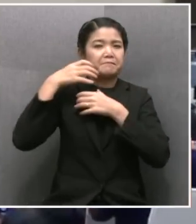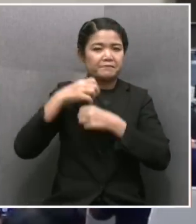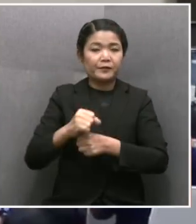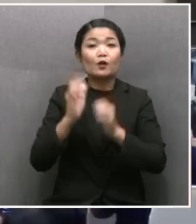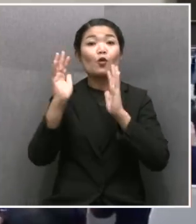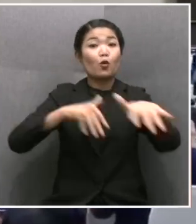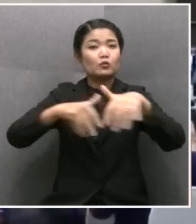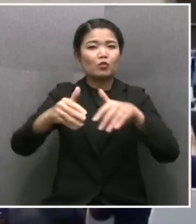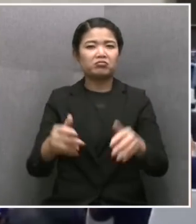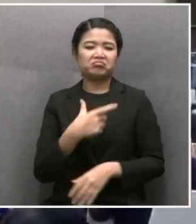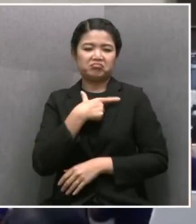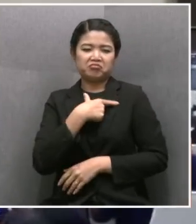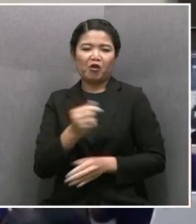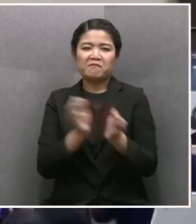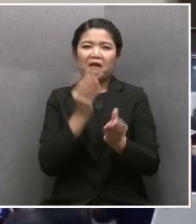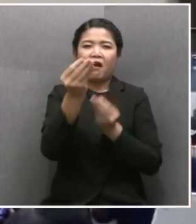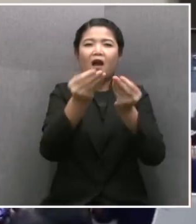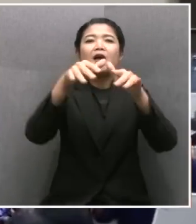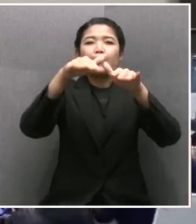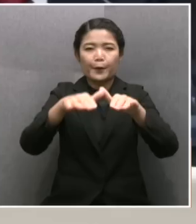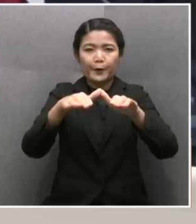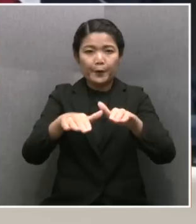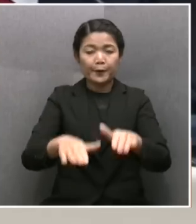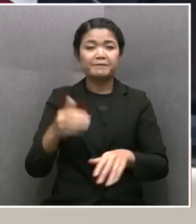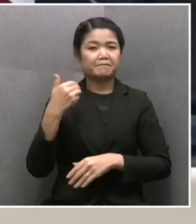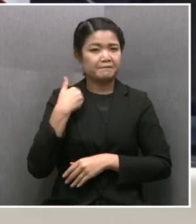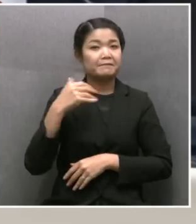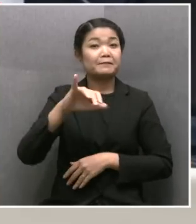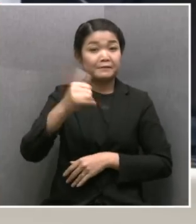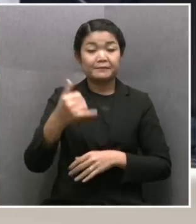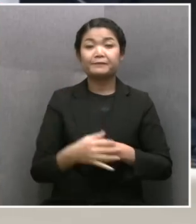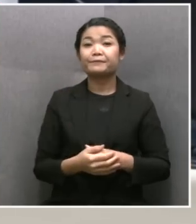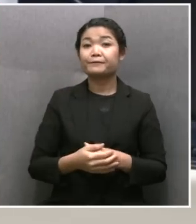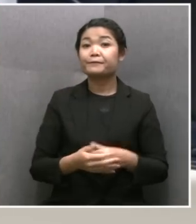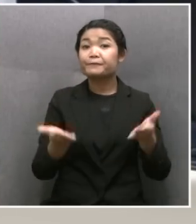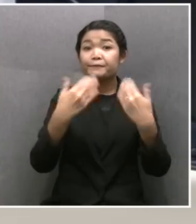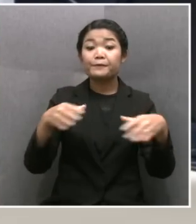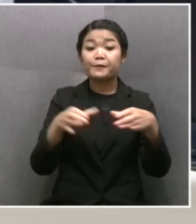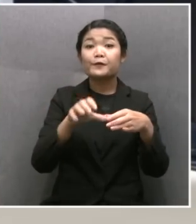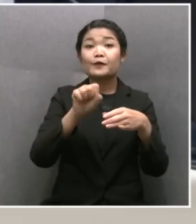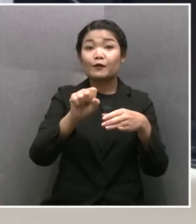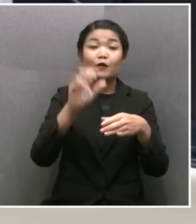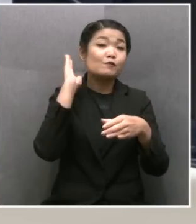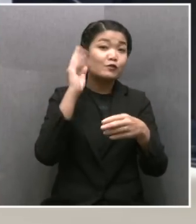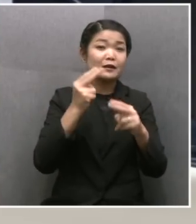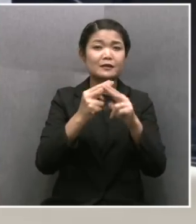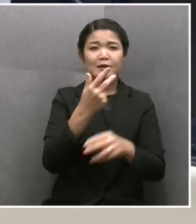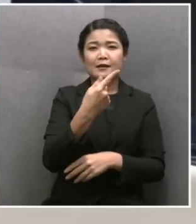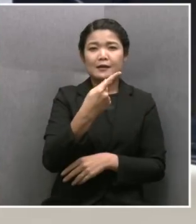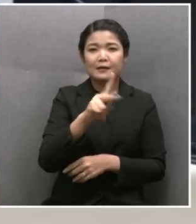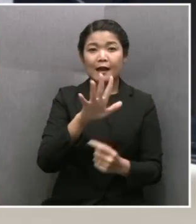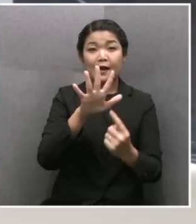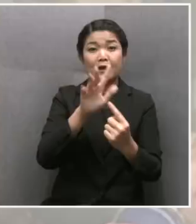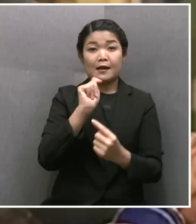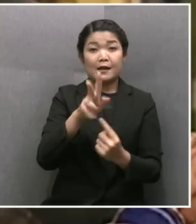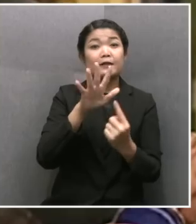นิยมจะลดลงไปเรื่อยๆค่ะส่วนความเคลื่อนไหวของพรรคเล็กนะคะนายคทาเทพเตชเดชเรืองกุลหัว